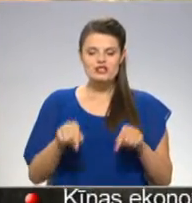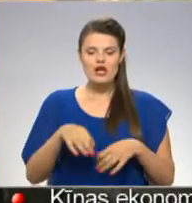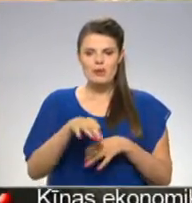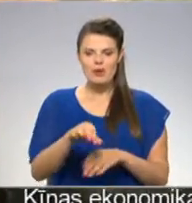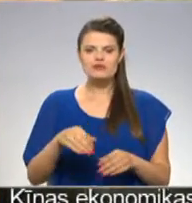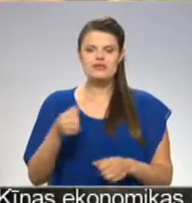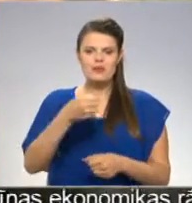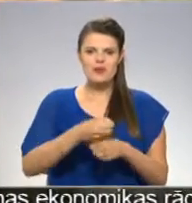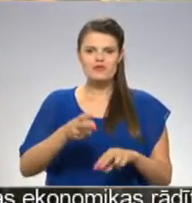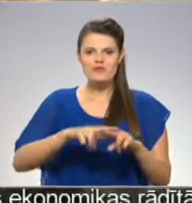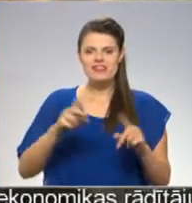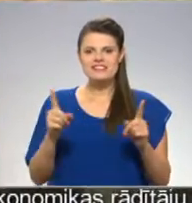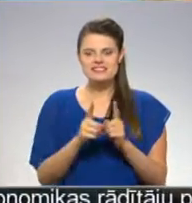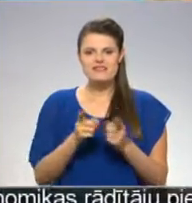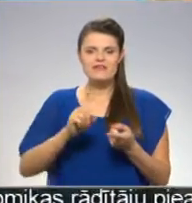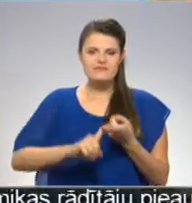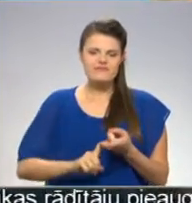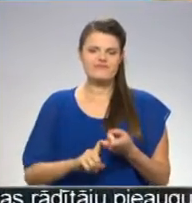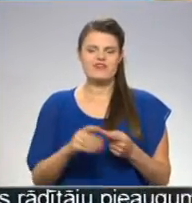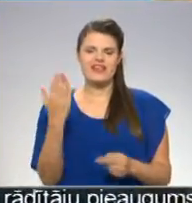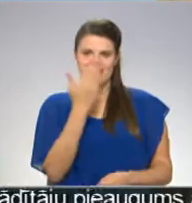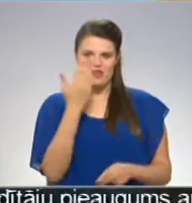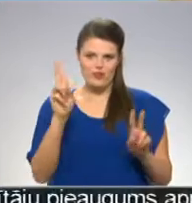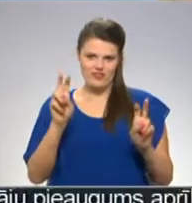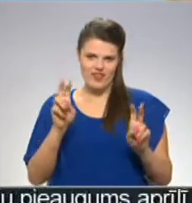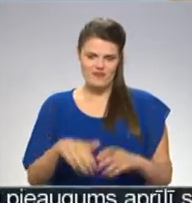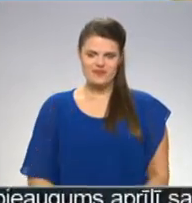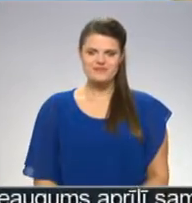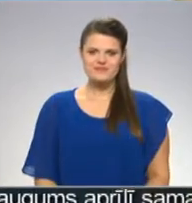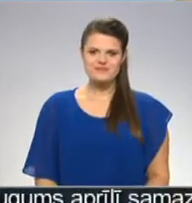braucienā pieturvietas saistītas ar kino. Laura Akmentiņa, Klauss Krastiņš, Vidzemes televīzija.